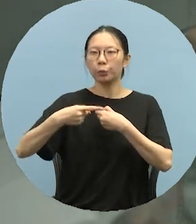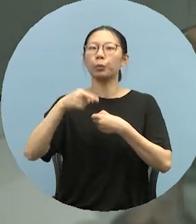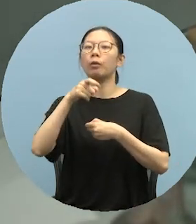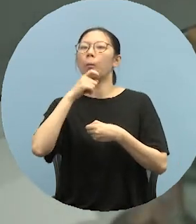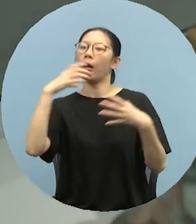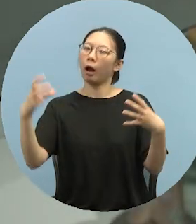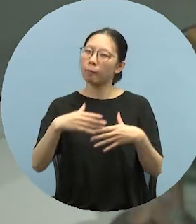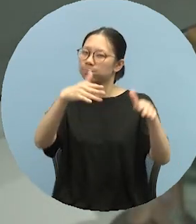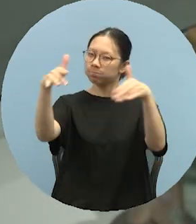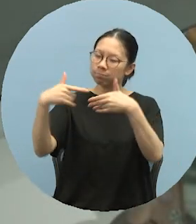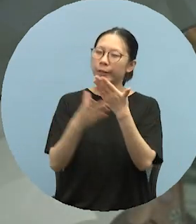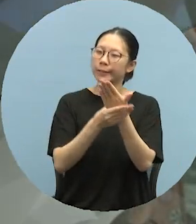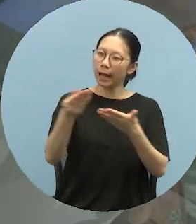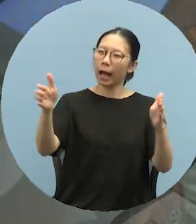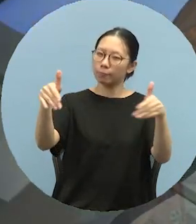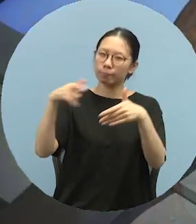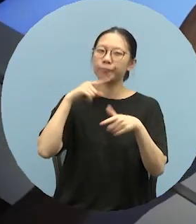吟诗作对。